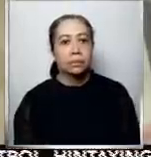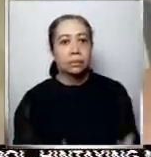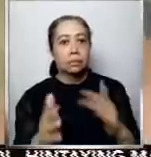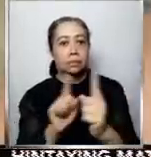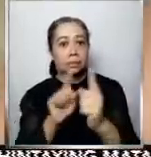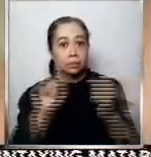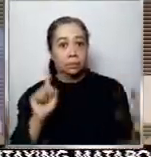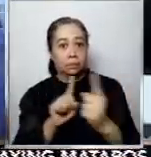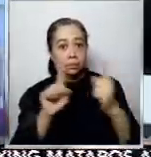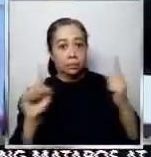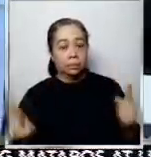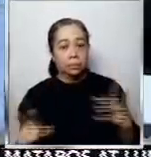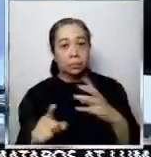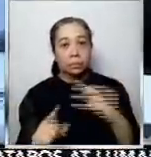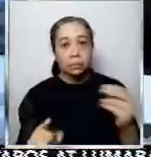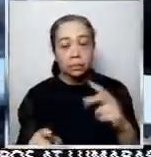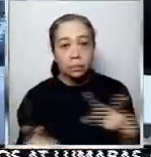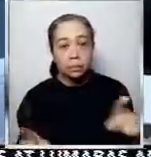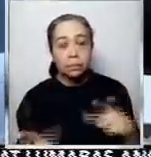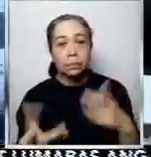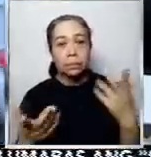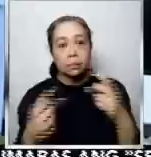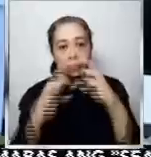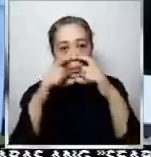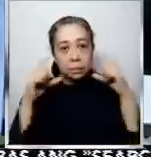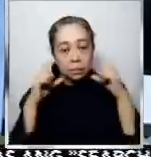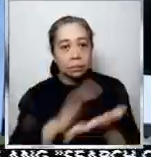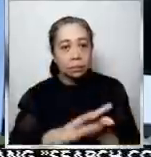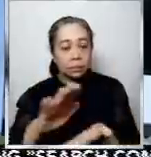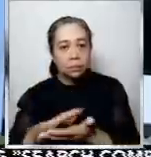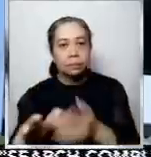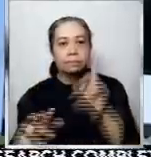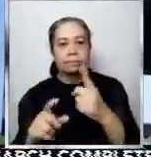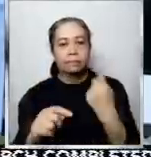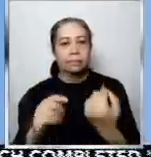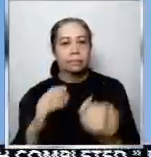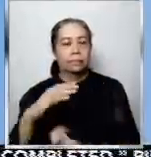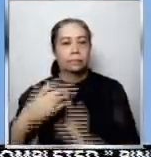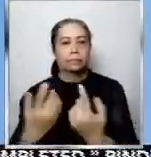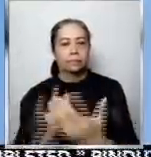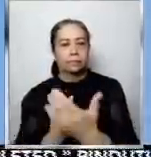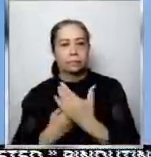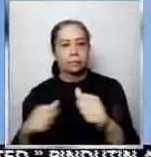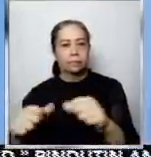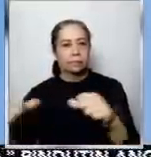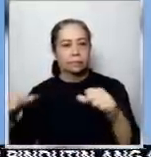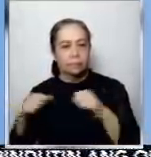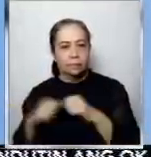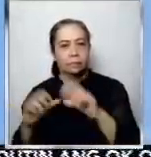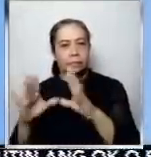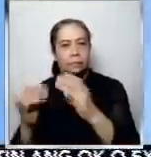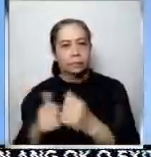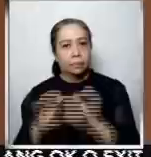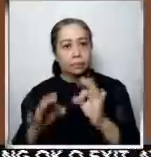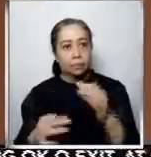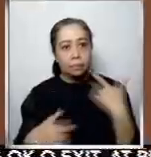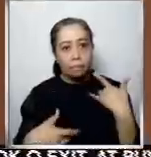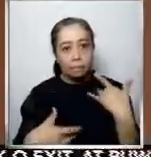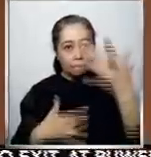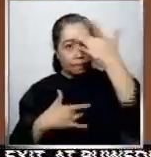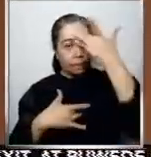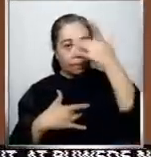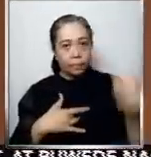mga hygiene kits, dapat din daw may isolation area ang mga kumpanya sa mga may sintomas na empleyado. May